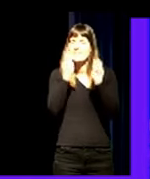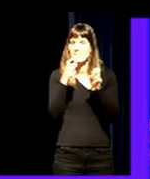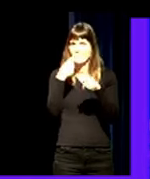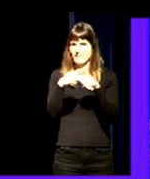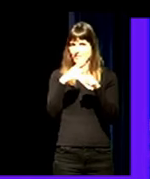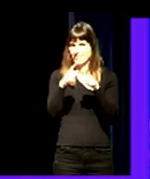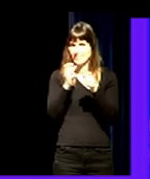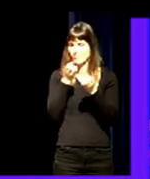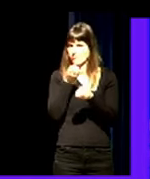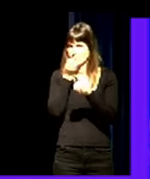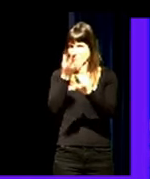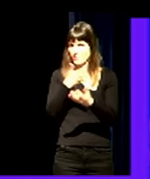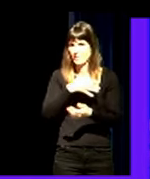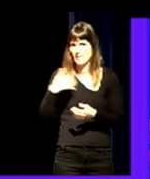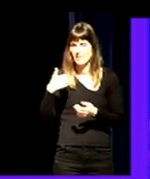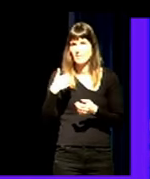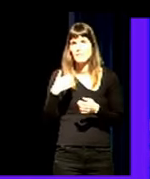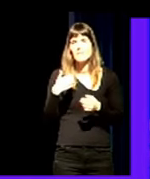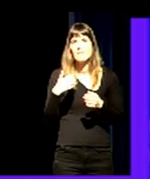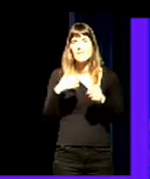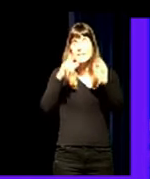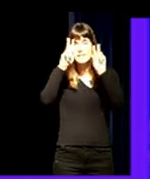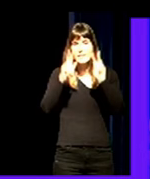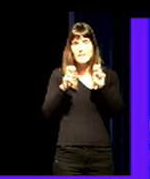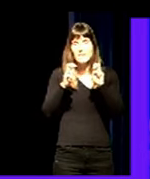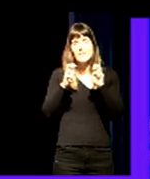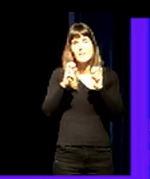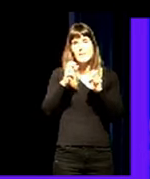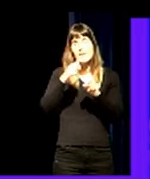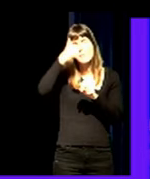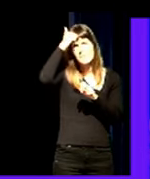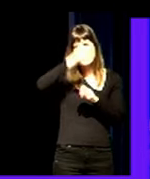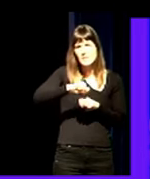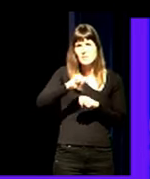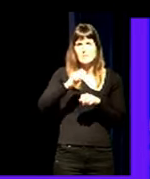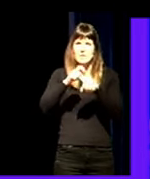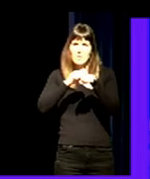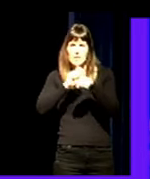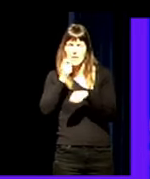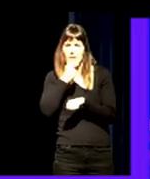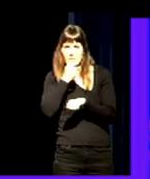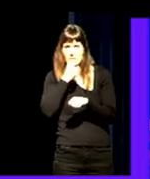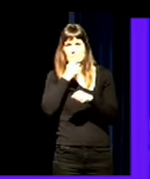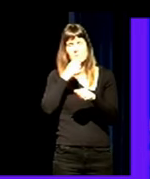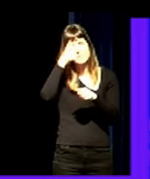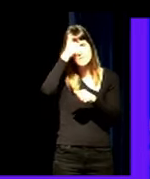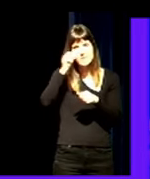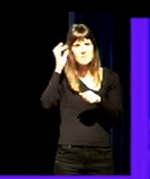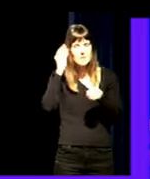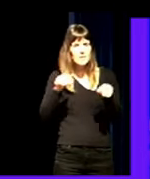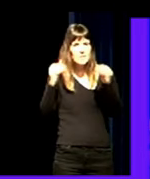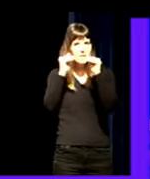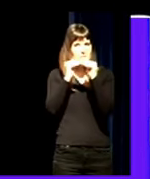genero kontuarekin, matxismo kontuarekin, arrazismo kontuarekin, daude, ez da, errelato, erratagoak eraikitzen